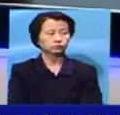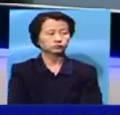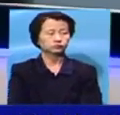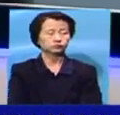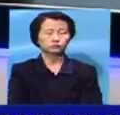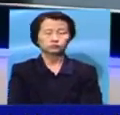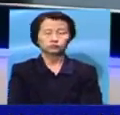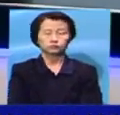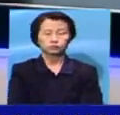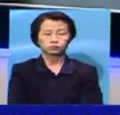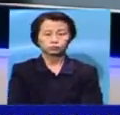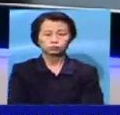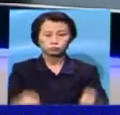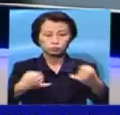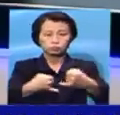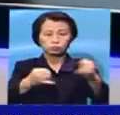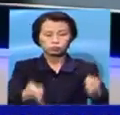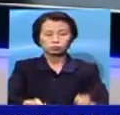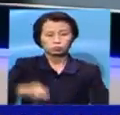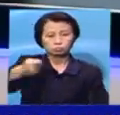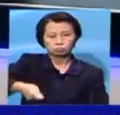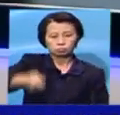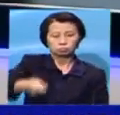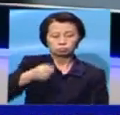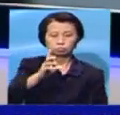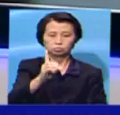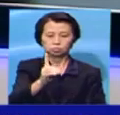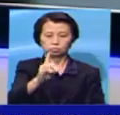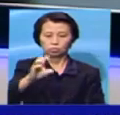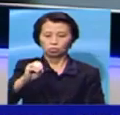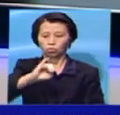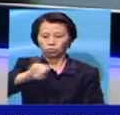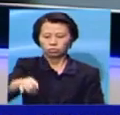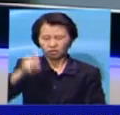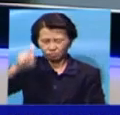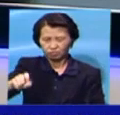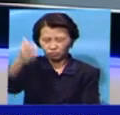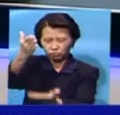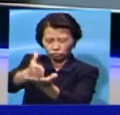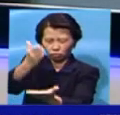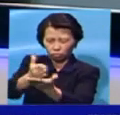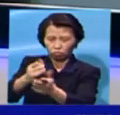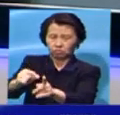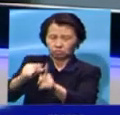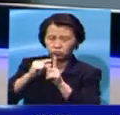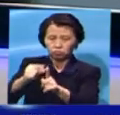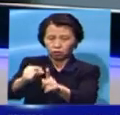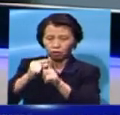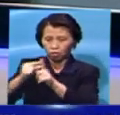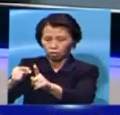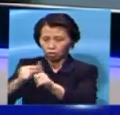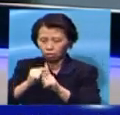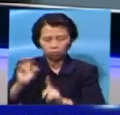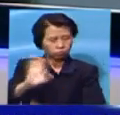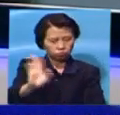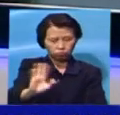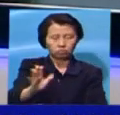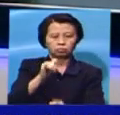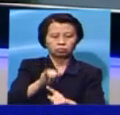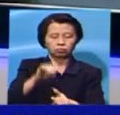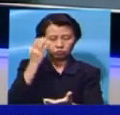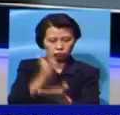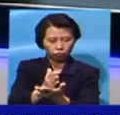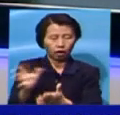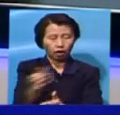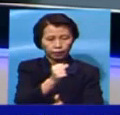19 jabatan kehakiman Amerika Syarikat doj perlu berhenti memberi kenyataan spekulatif sebaliknya mengambil tindakan